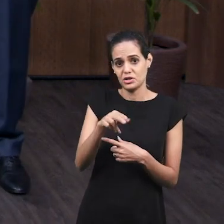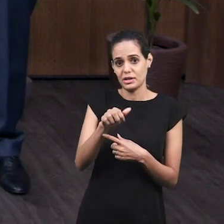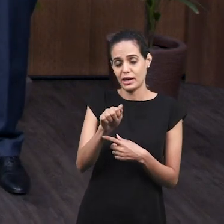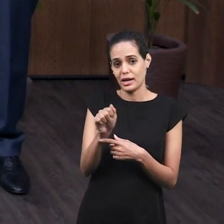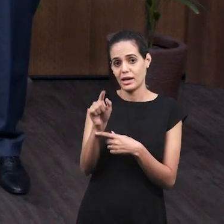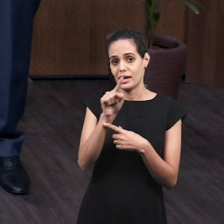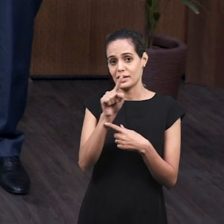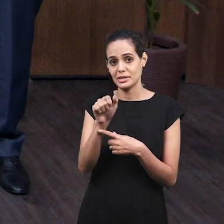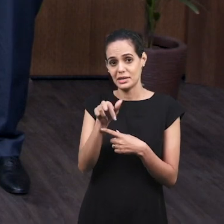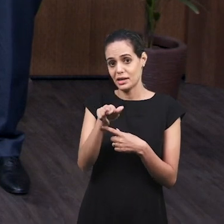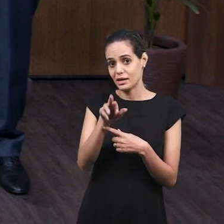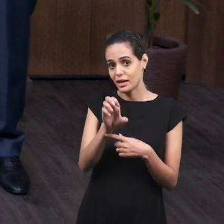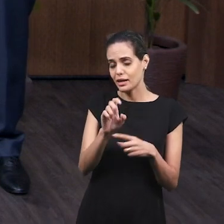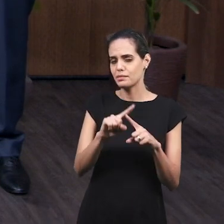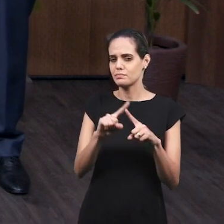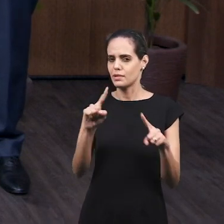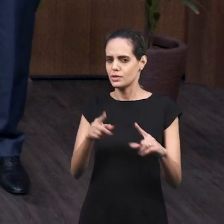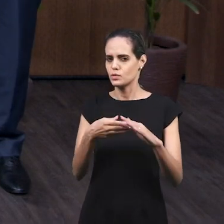vie,